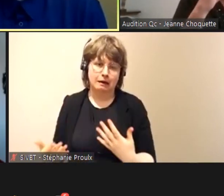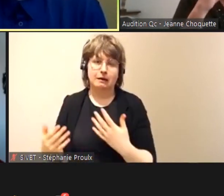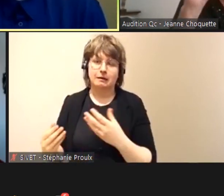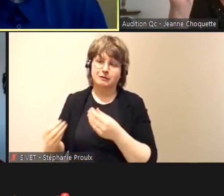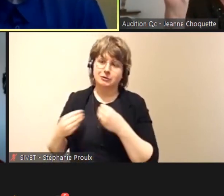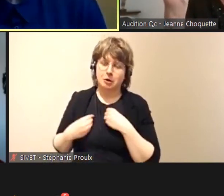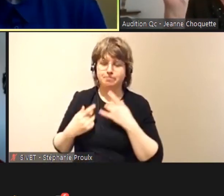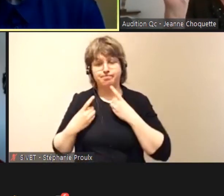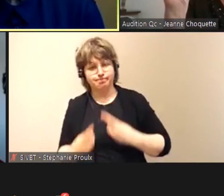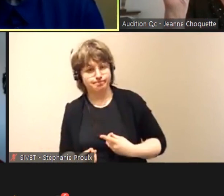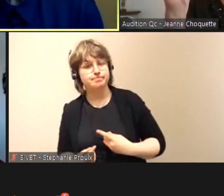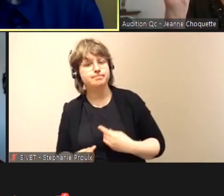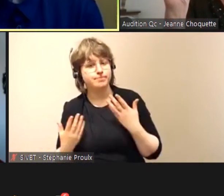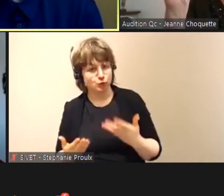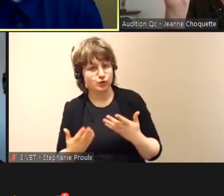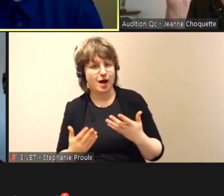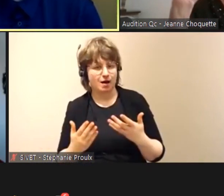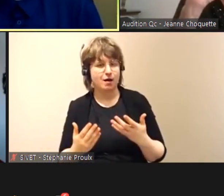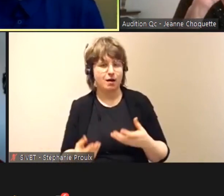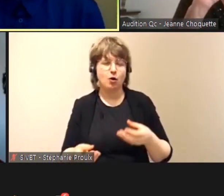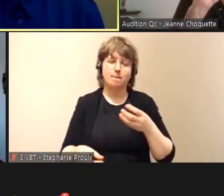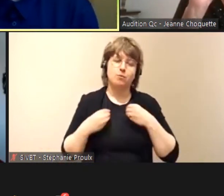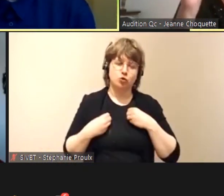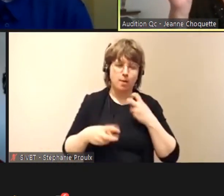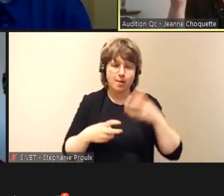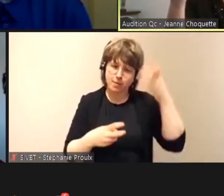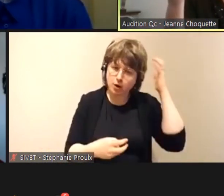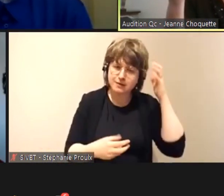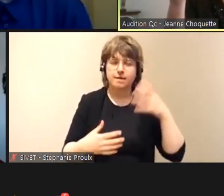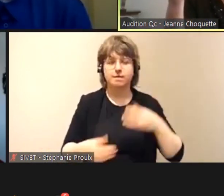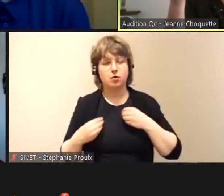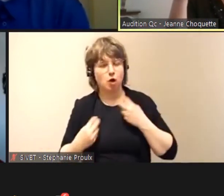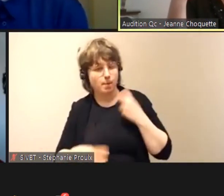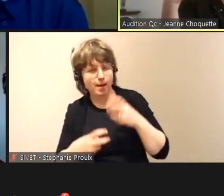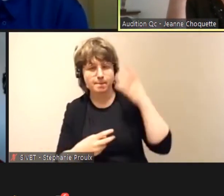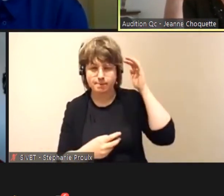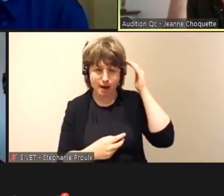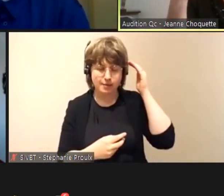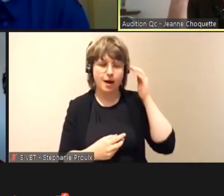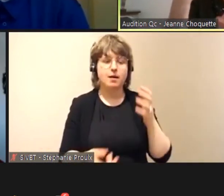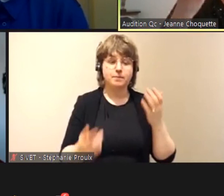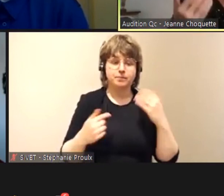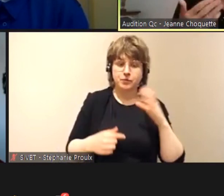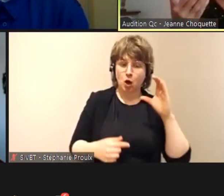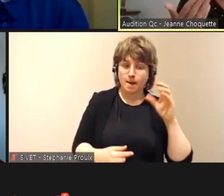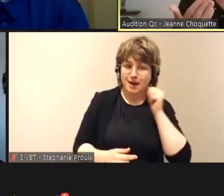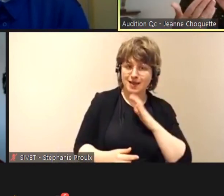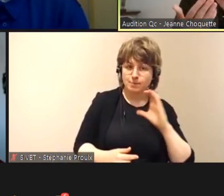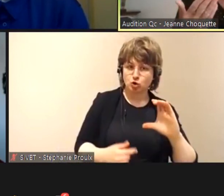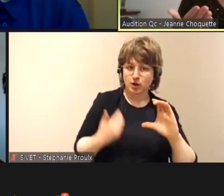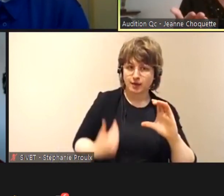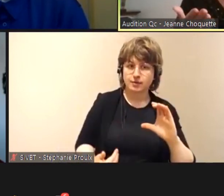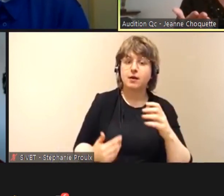problèmes plus d'ordre cognitif et mental, comme on a mentionné. Justement, vous parlez de problèmes cognitifs. Moi, ce que j'ai compris de